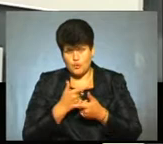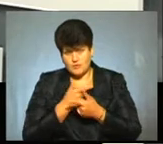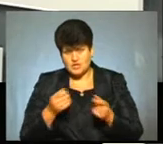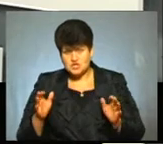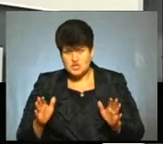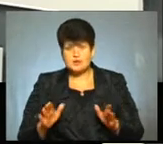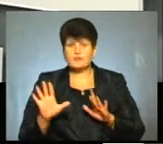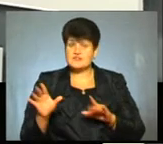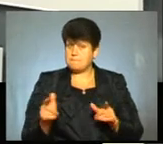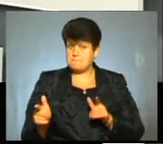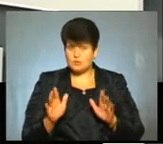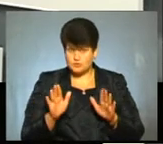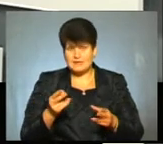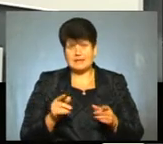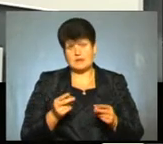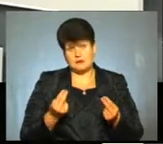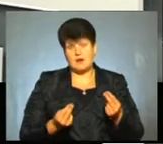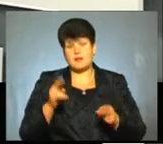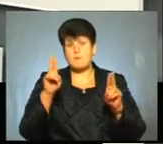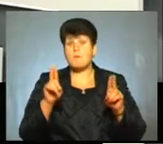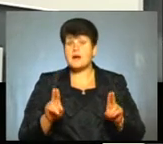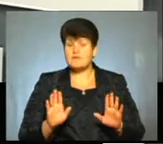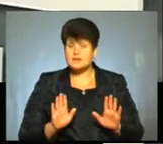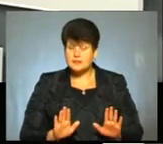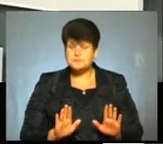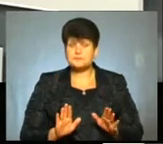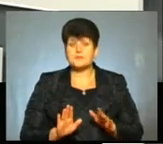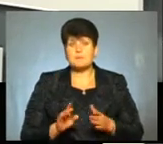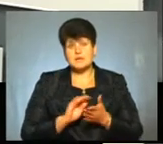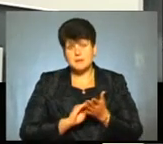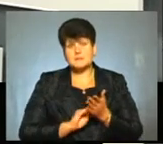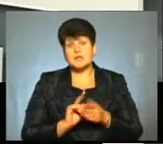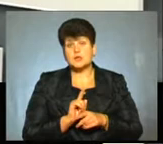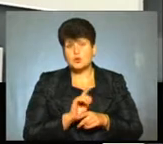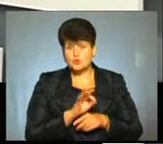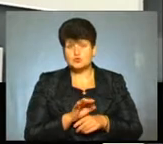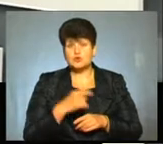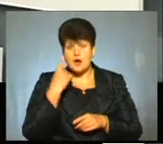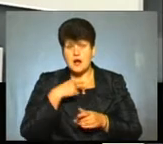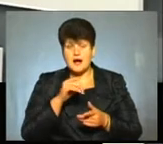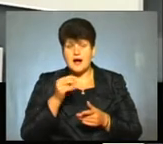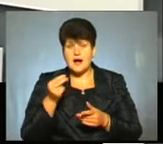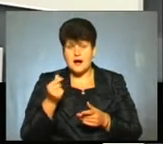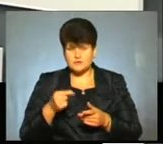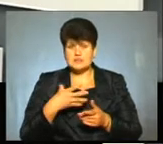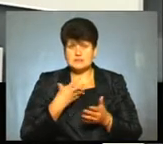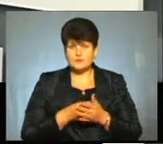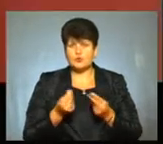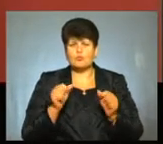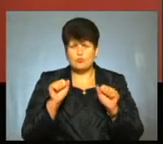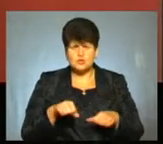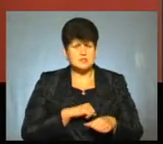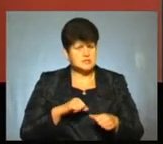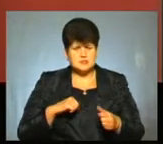для того, щоб всі були підготовлені і всі грали по правилах. Тим не менше, ми прописали таку норму, що автор за власні кошти